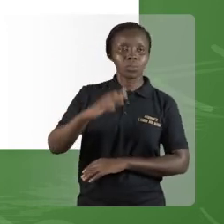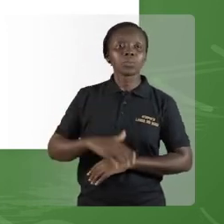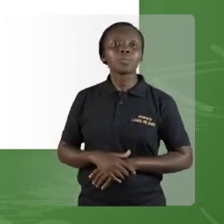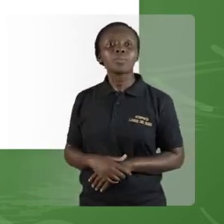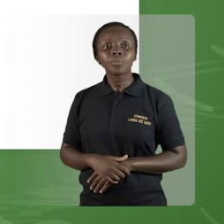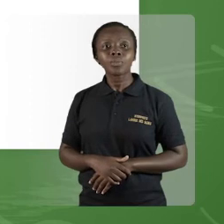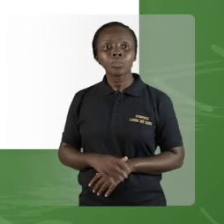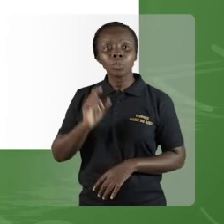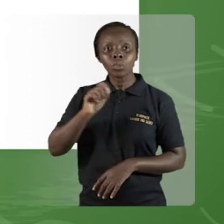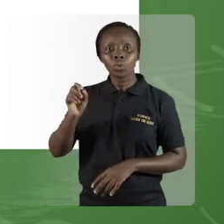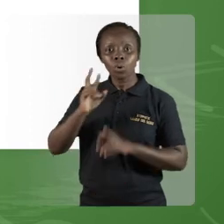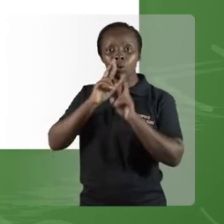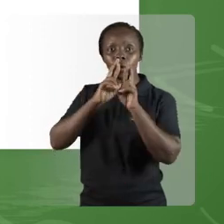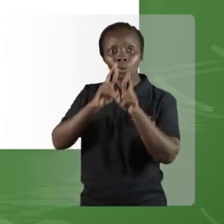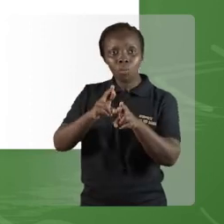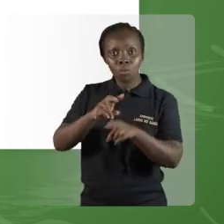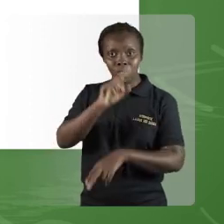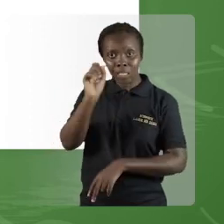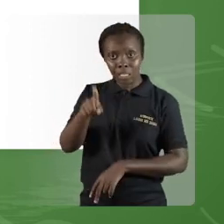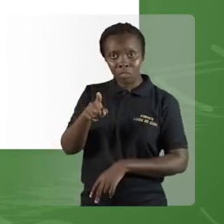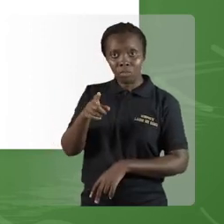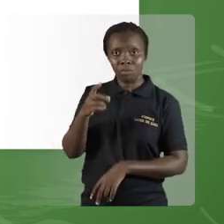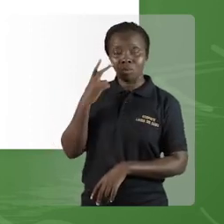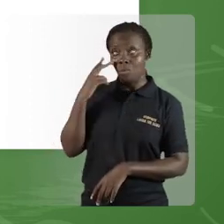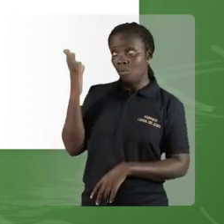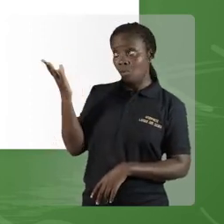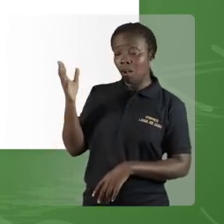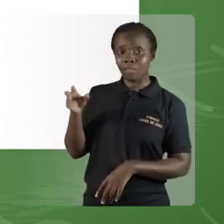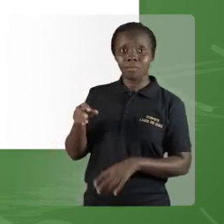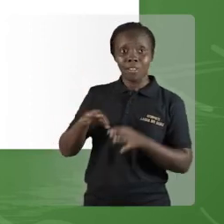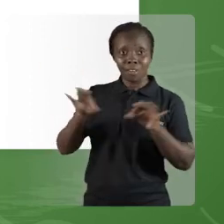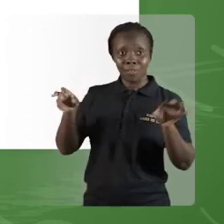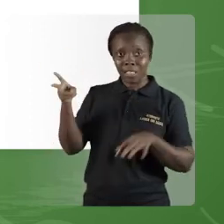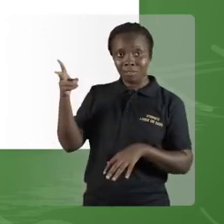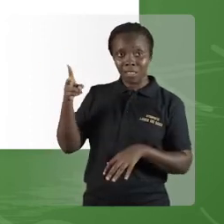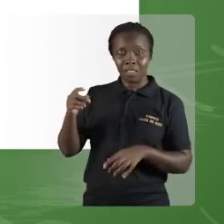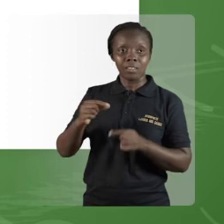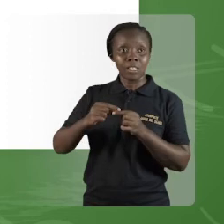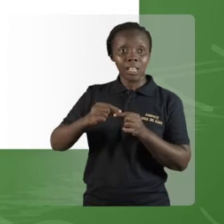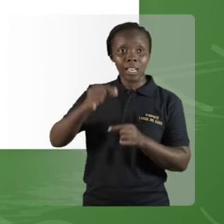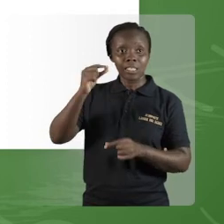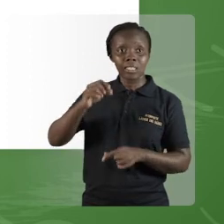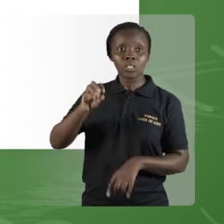Donc, la réponse à la question, donc, la tige OA est déviée.